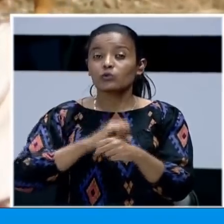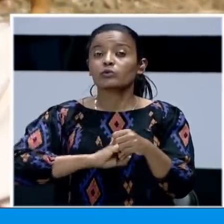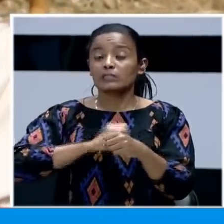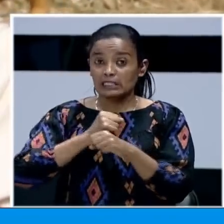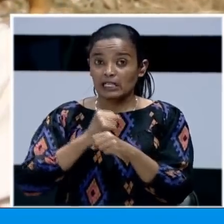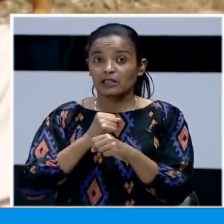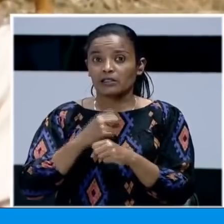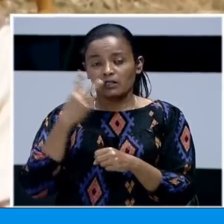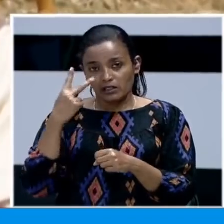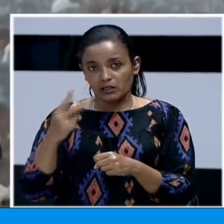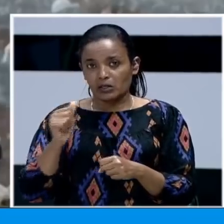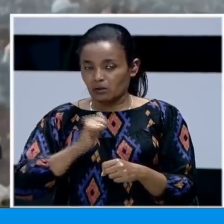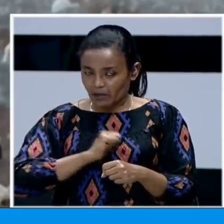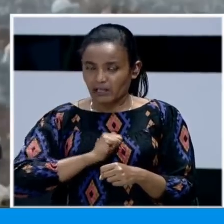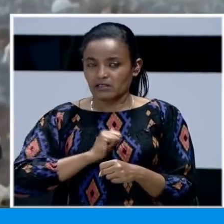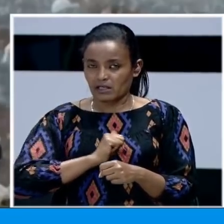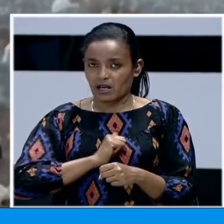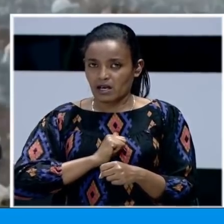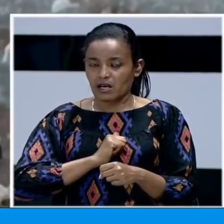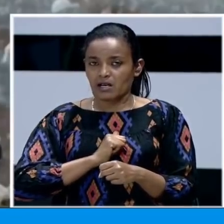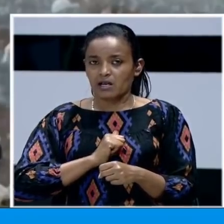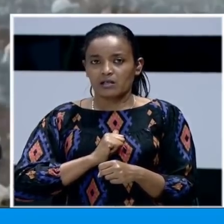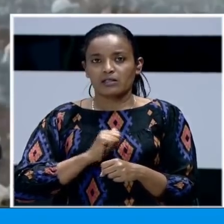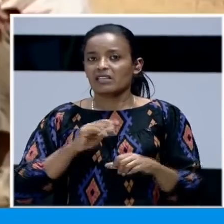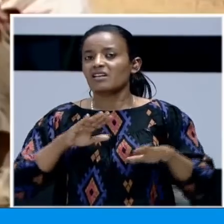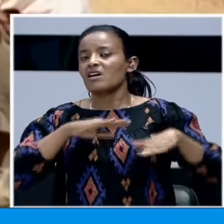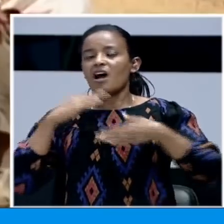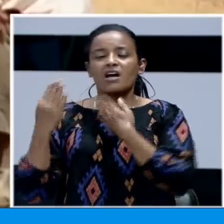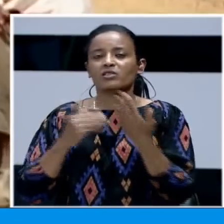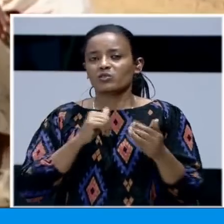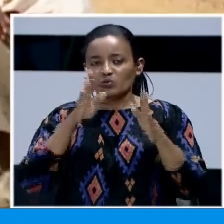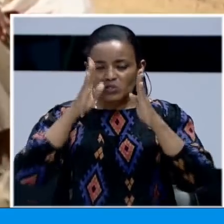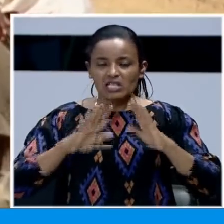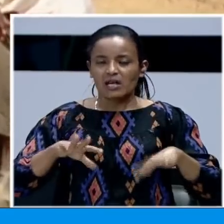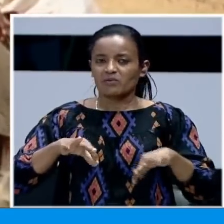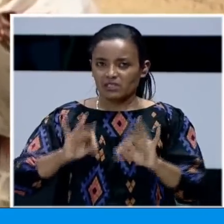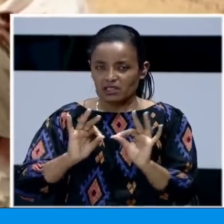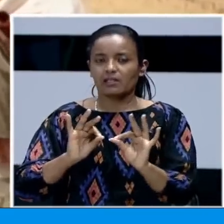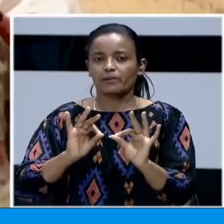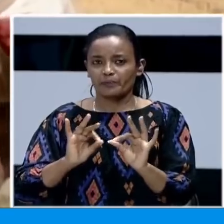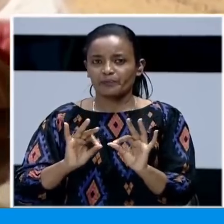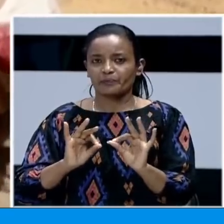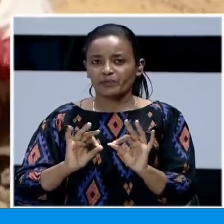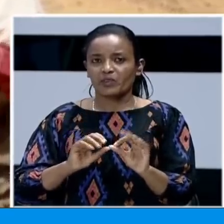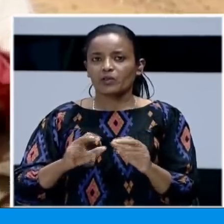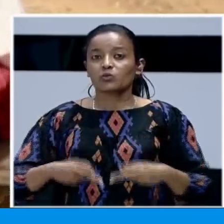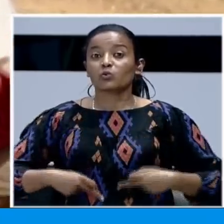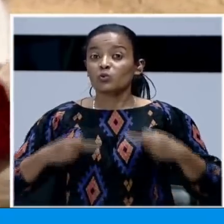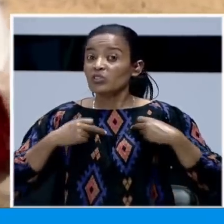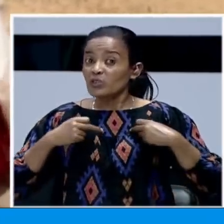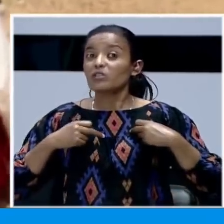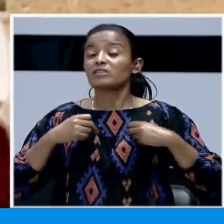ርኢናዮ ባዓይንተና ክሳዕሎም ተዓቆርና ርኢናዮ ዳርጋ ዘይ ተሰውኡ ሰላም ንክንረክብ ኢና ዝኹሉ ሂወት ተጥሒና